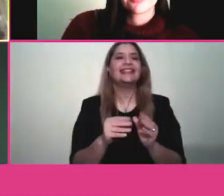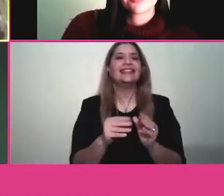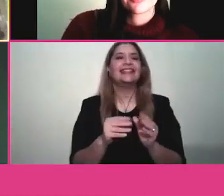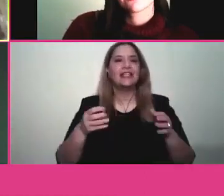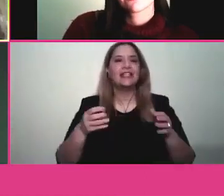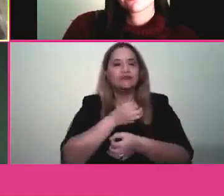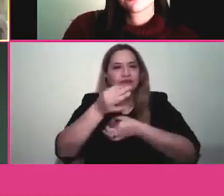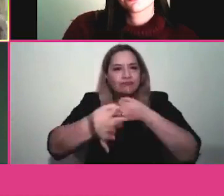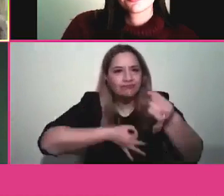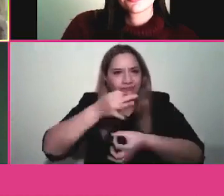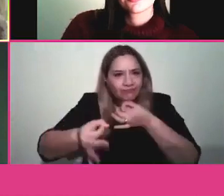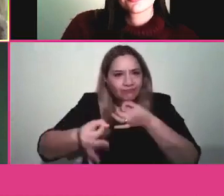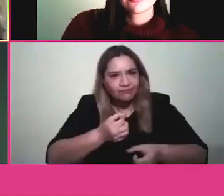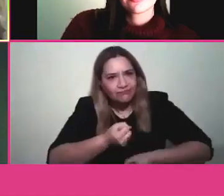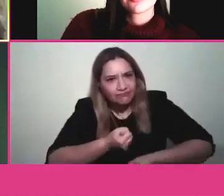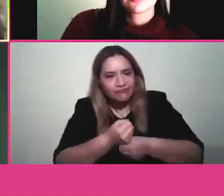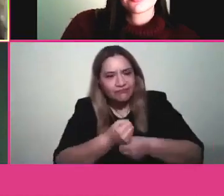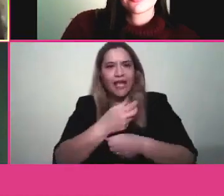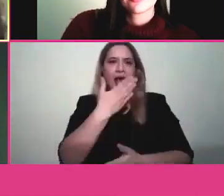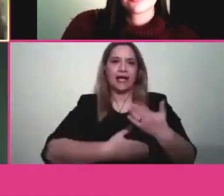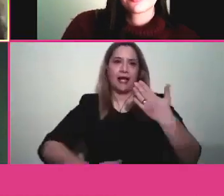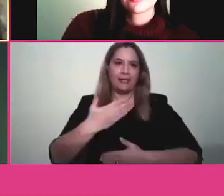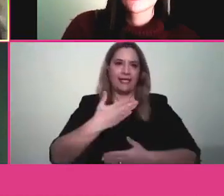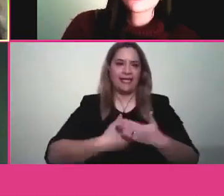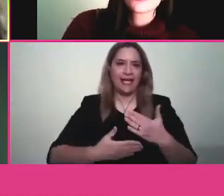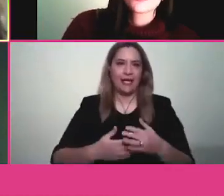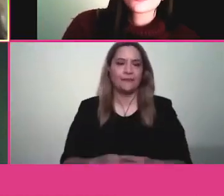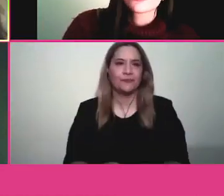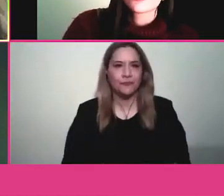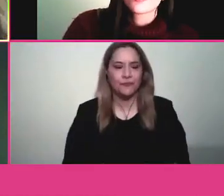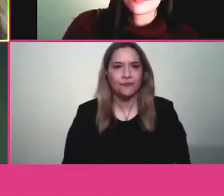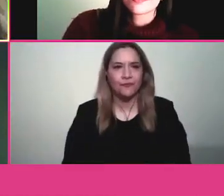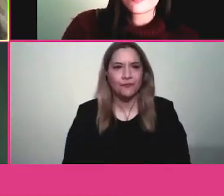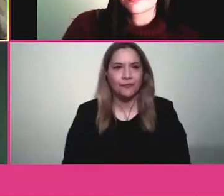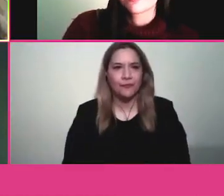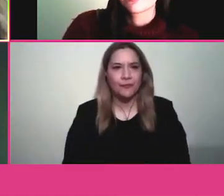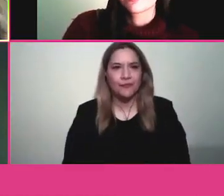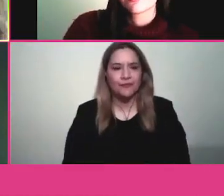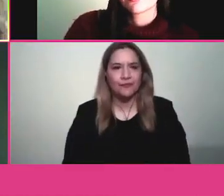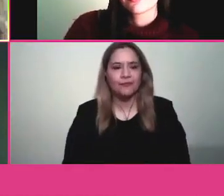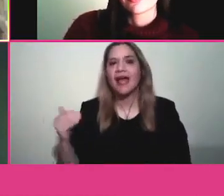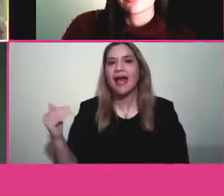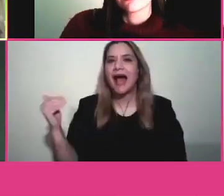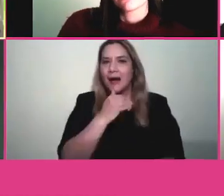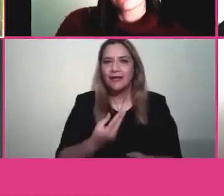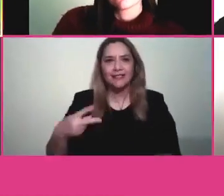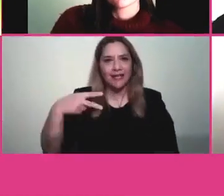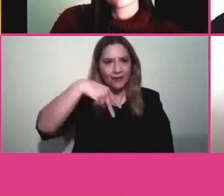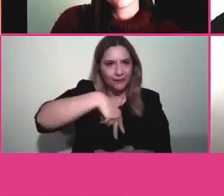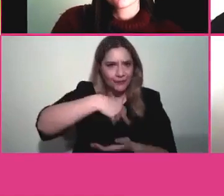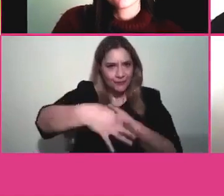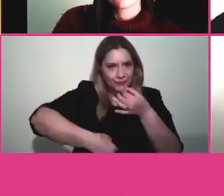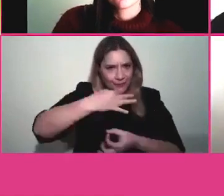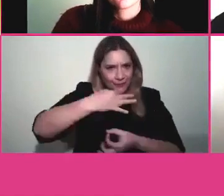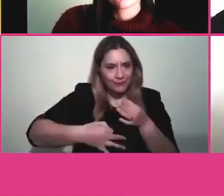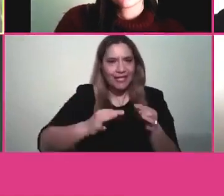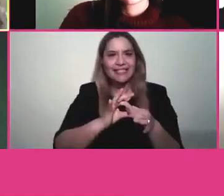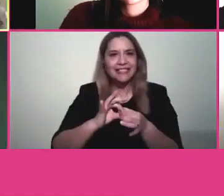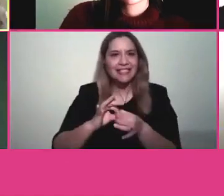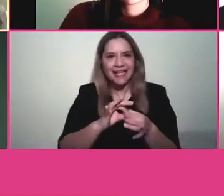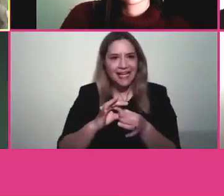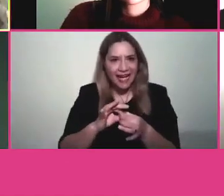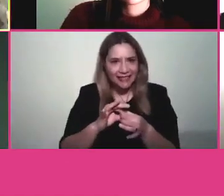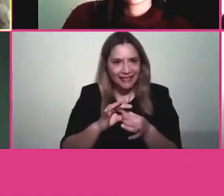την αναπηρία. Θα δώσω έτσι άμεσα το λόγο στους συνεργάτες μας, τους οποίους θέλω